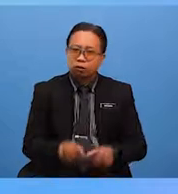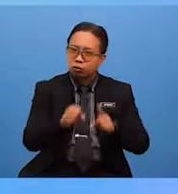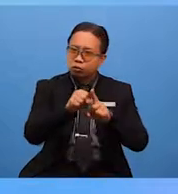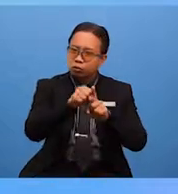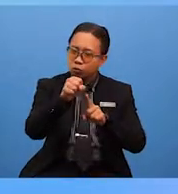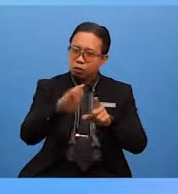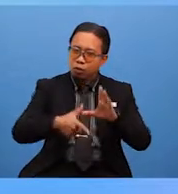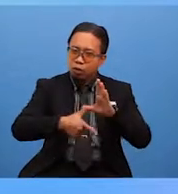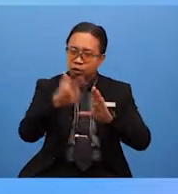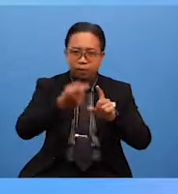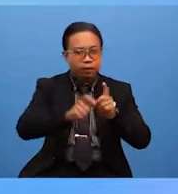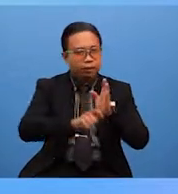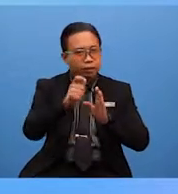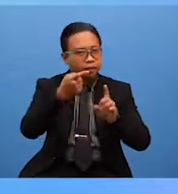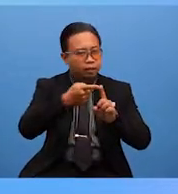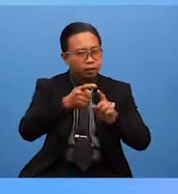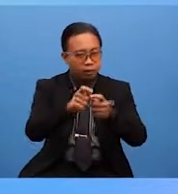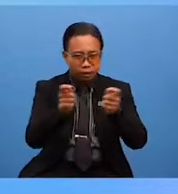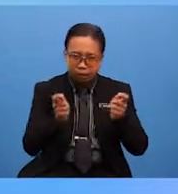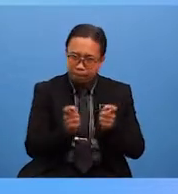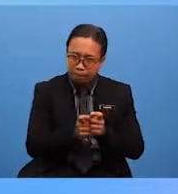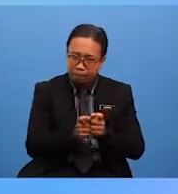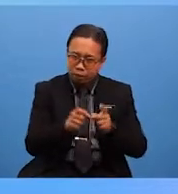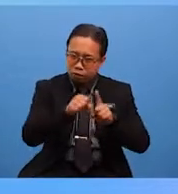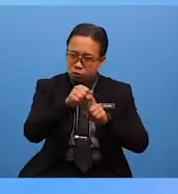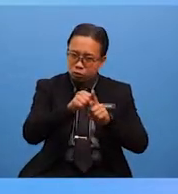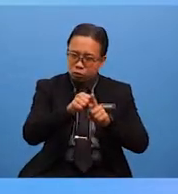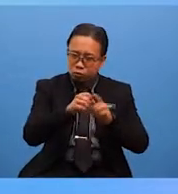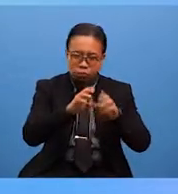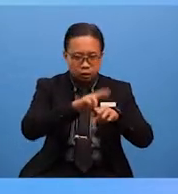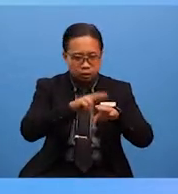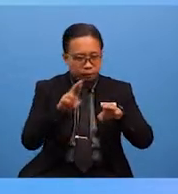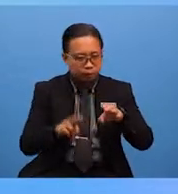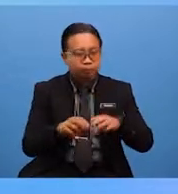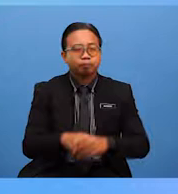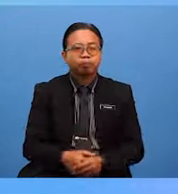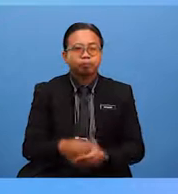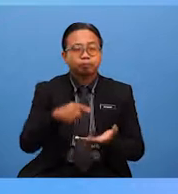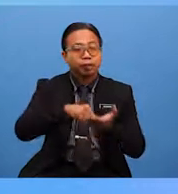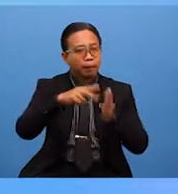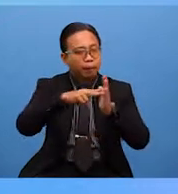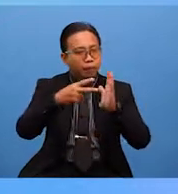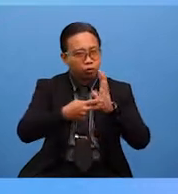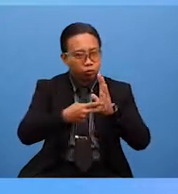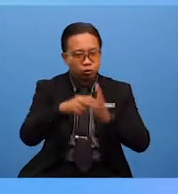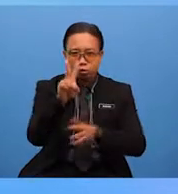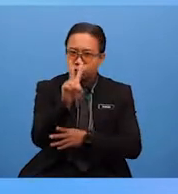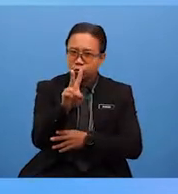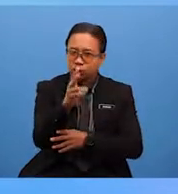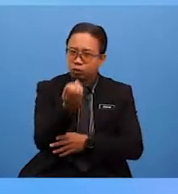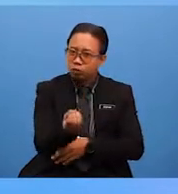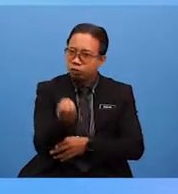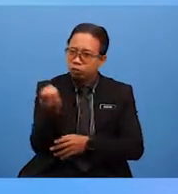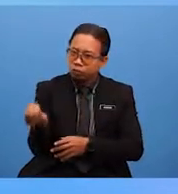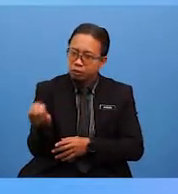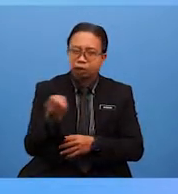tinggi ke kawasan yang suhunya lebih rendah ini bermakna apabila dua objek